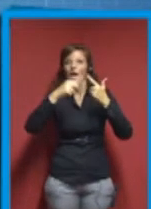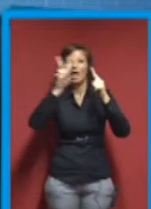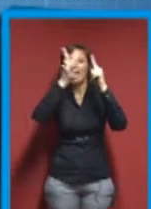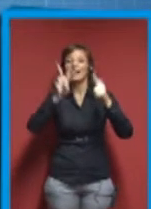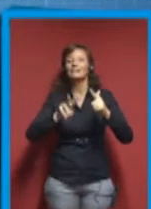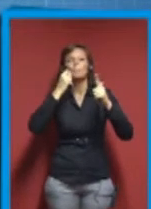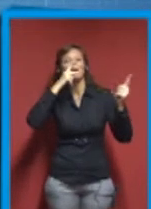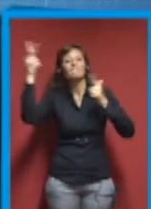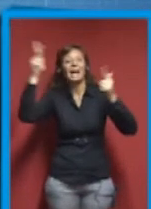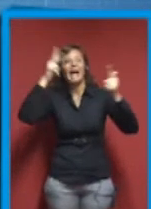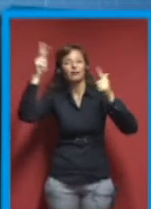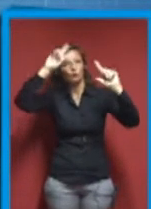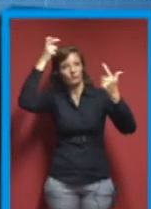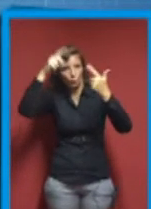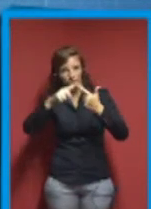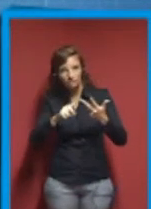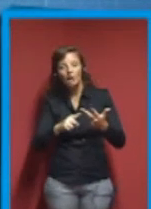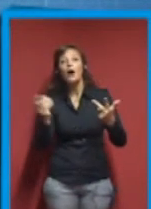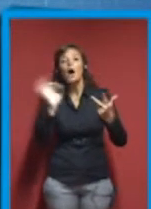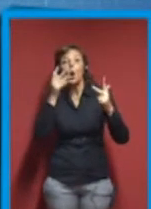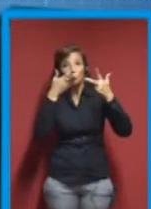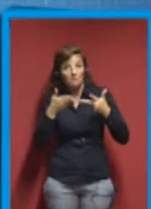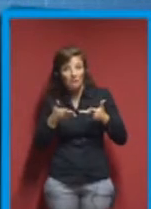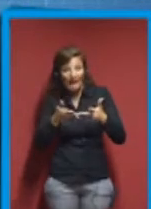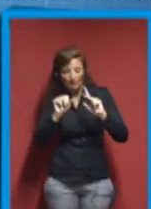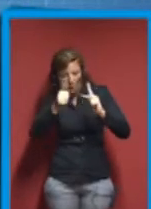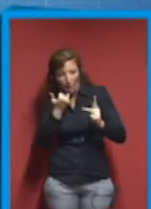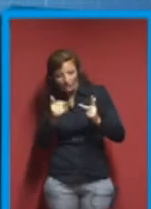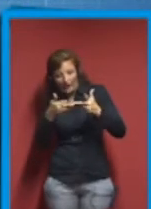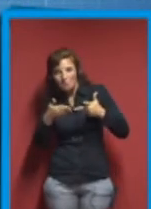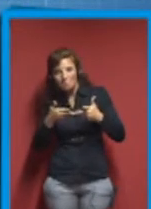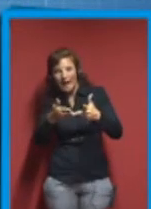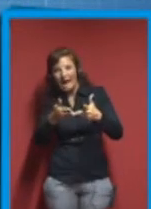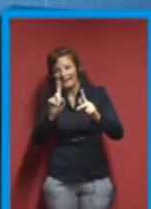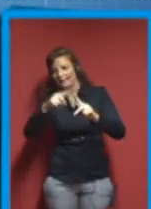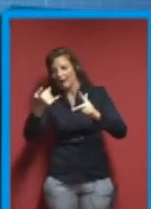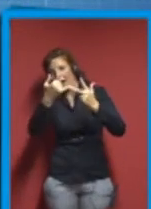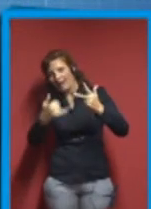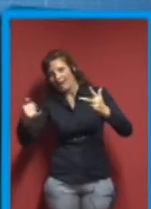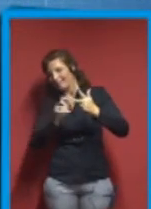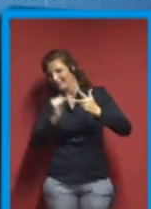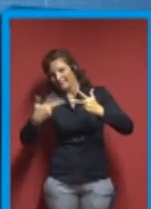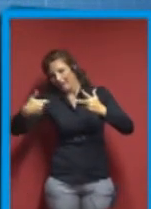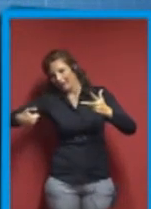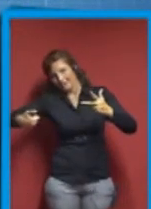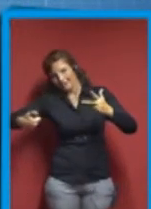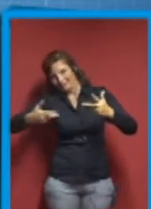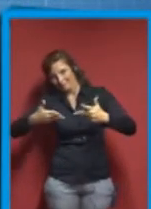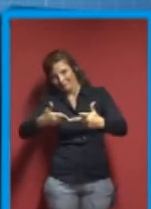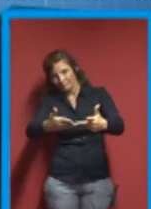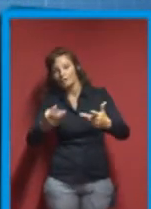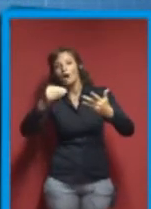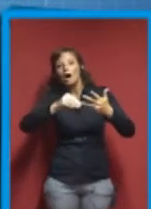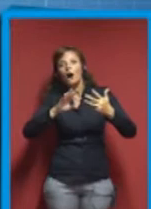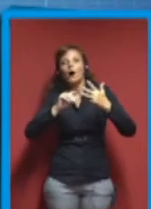vento, oppure una barca, un modellino di barca controllata da una radio, l'elettricità per prevenire